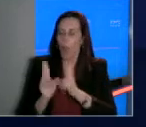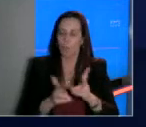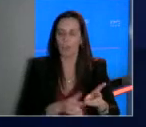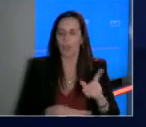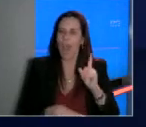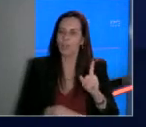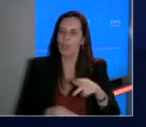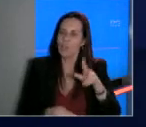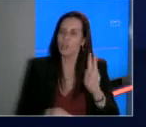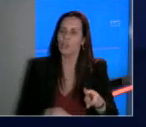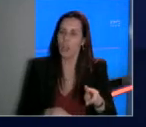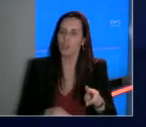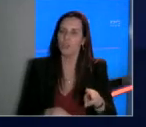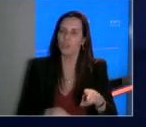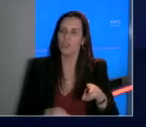אז, יש